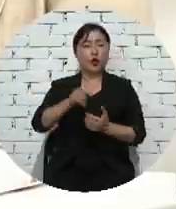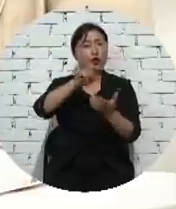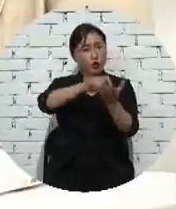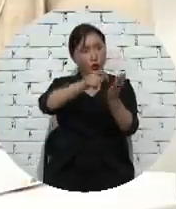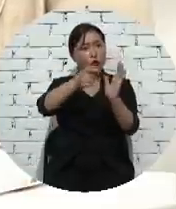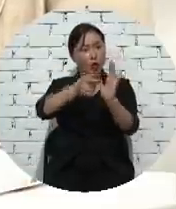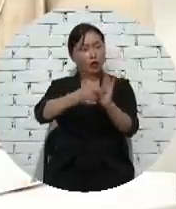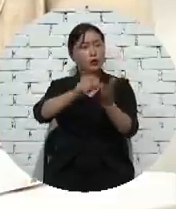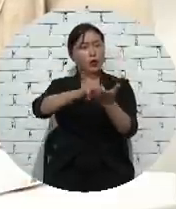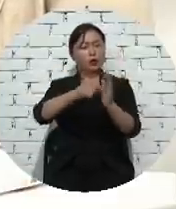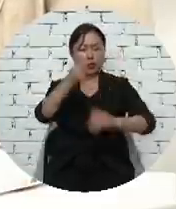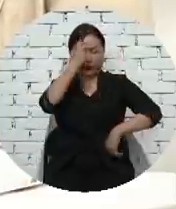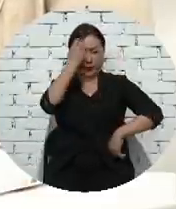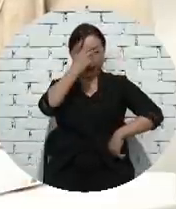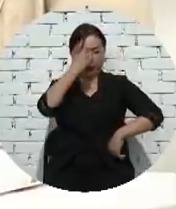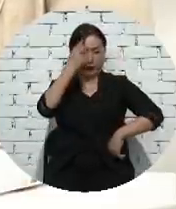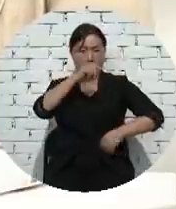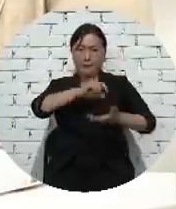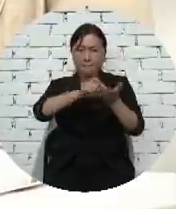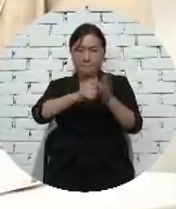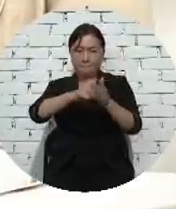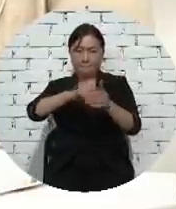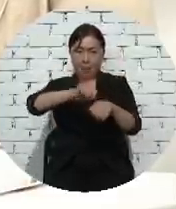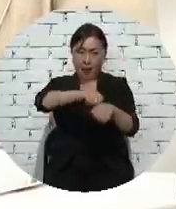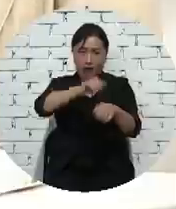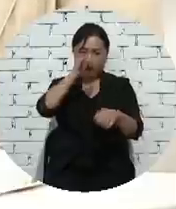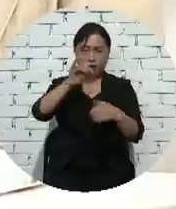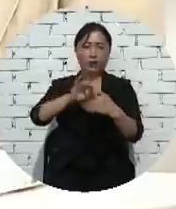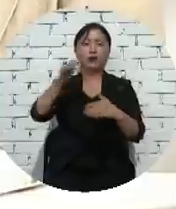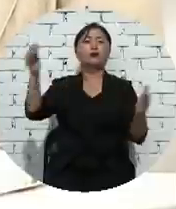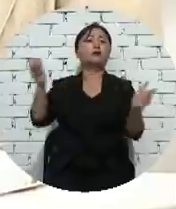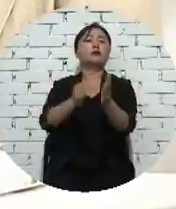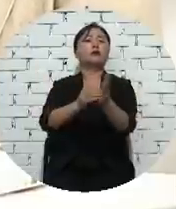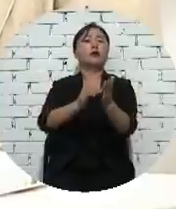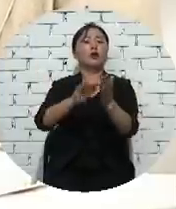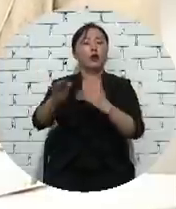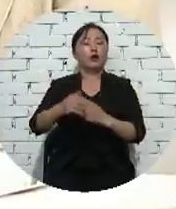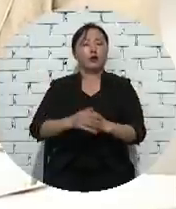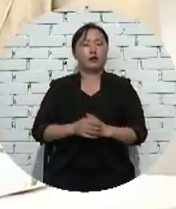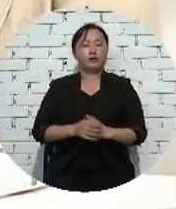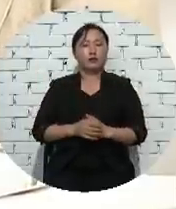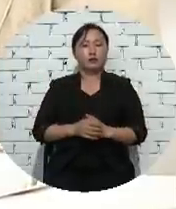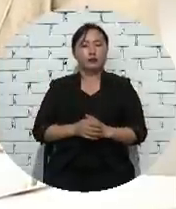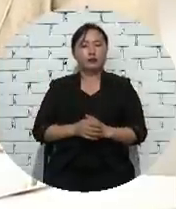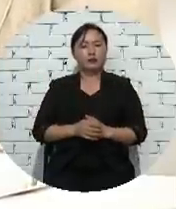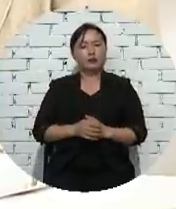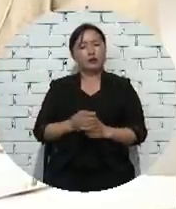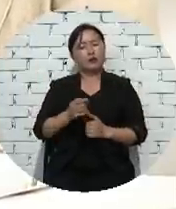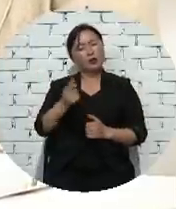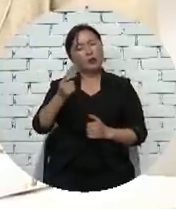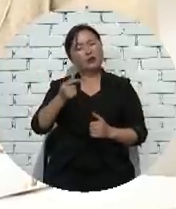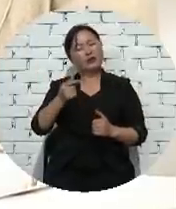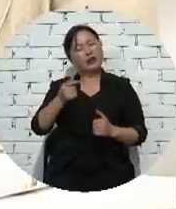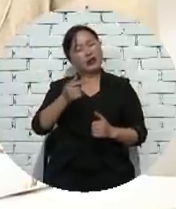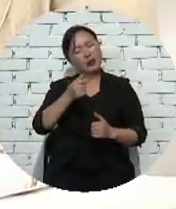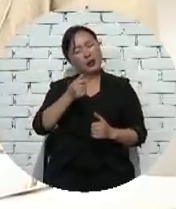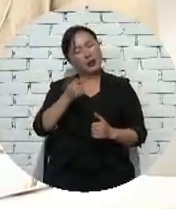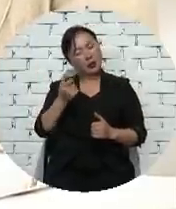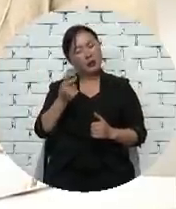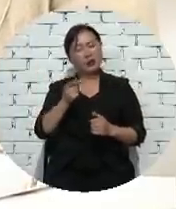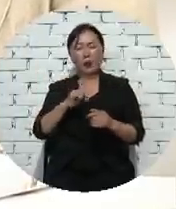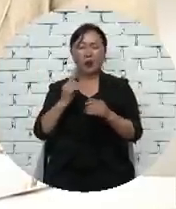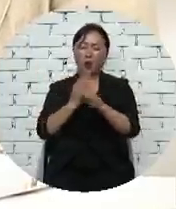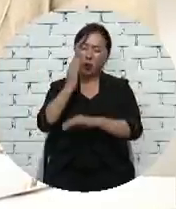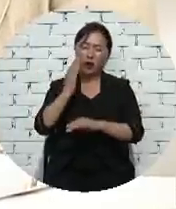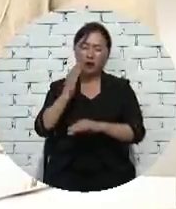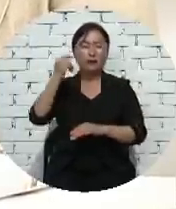적정한 정도로 수사를 했다라고 하는 경우는 끝나고 보면은 아 좀 조금 덜 해도 될 걸 이런 생각이 다